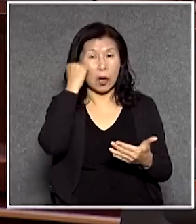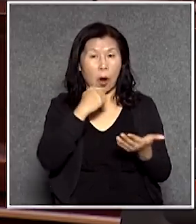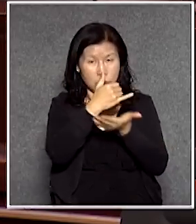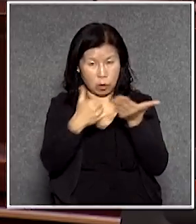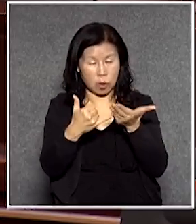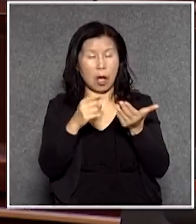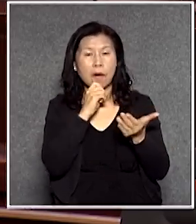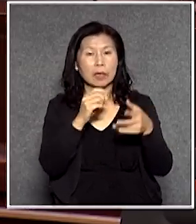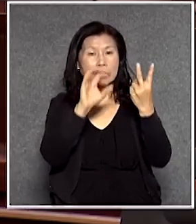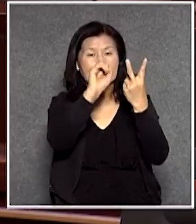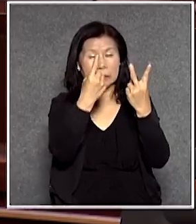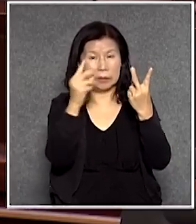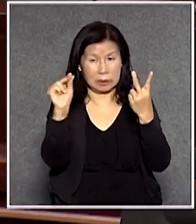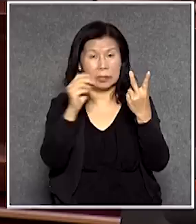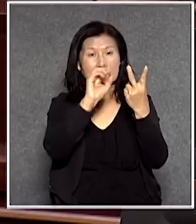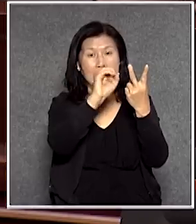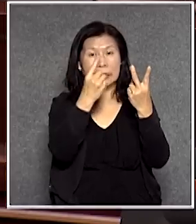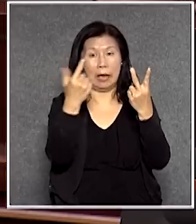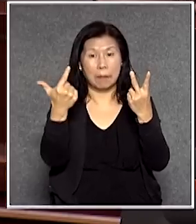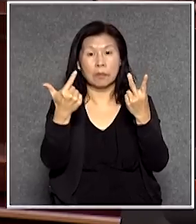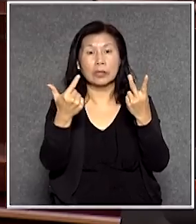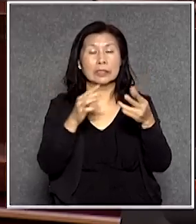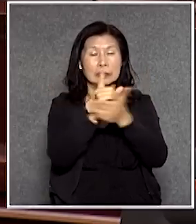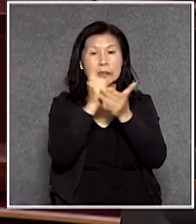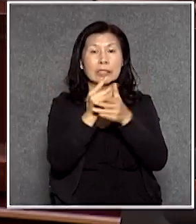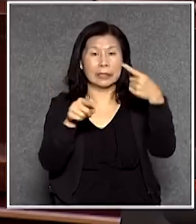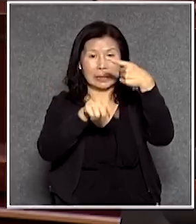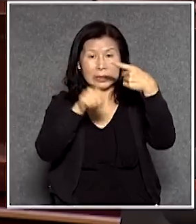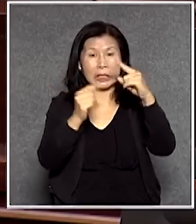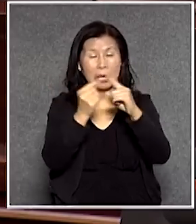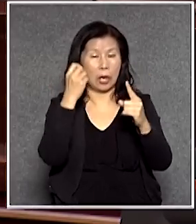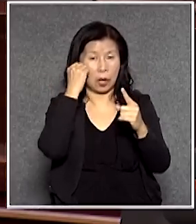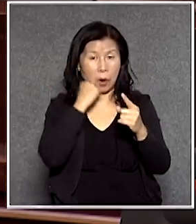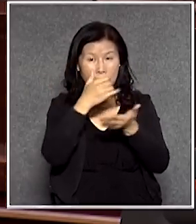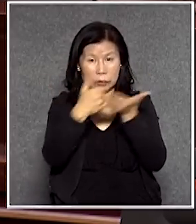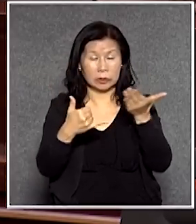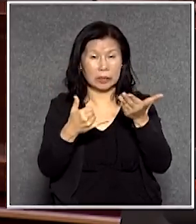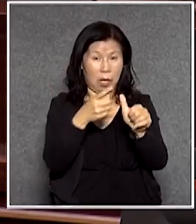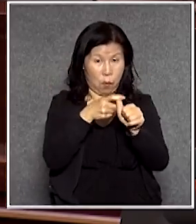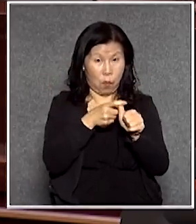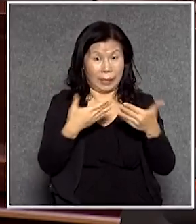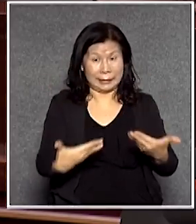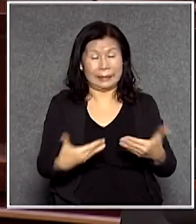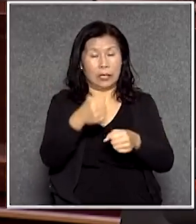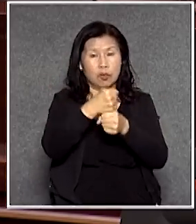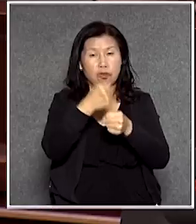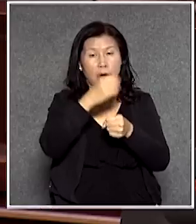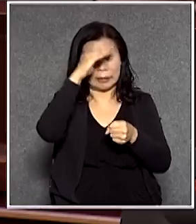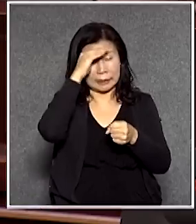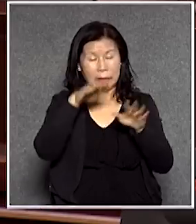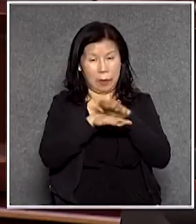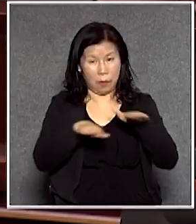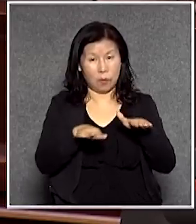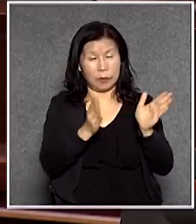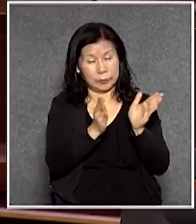估計到了2017-18年度就會每年都有過千人退休了，而挽留現職的警員就正好是穩定警隊編